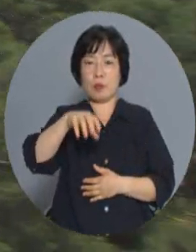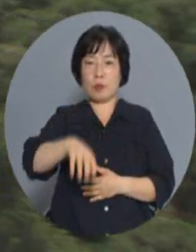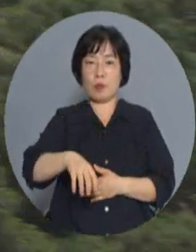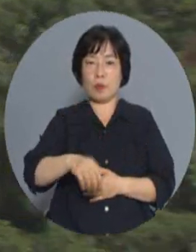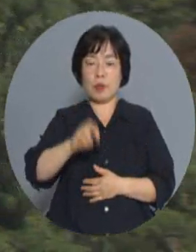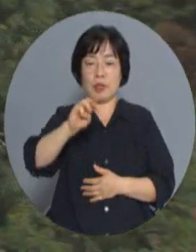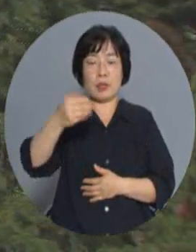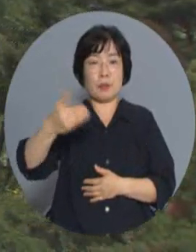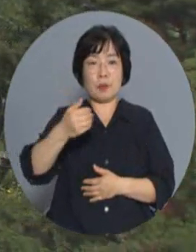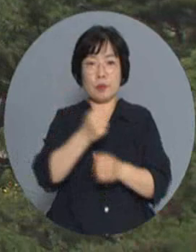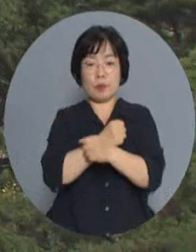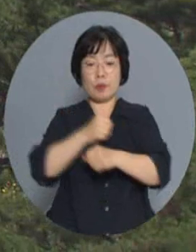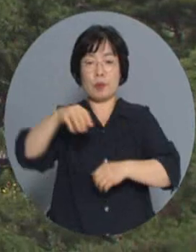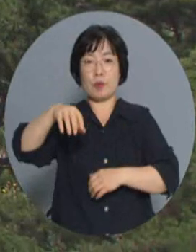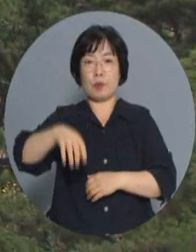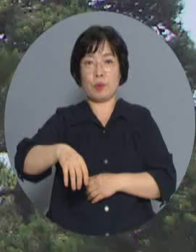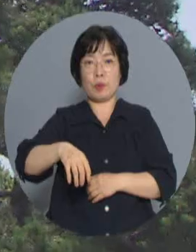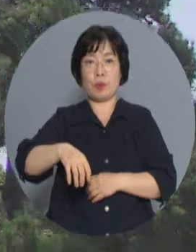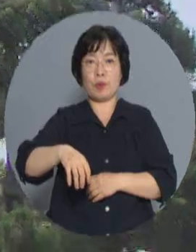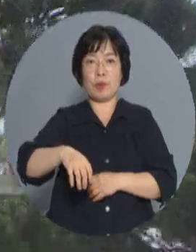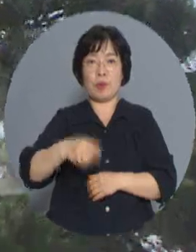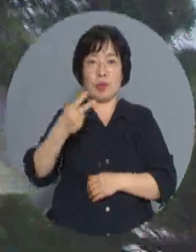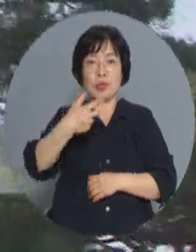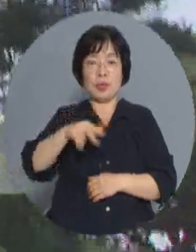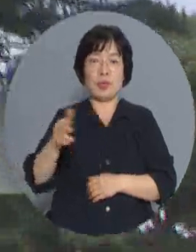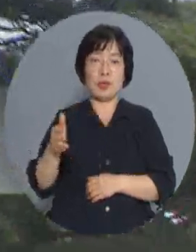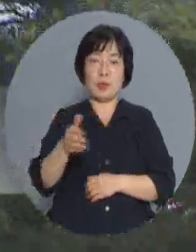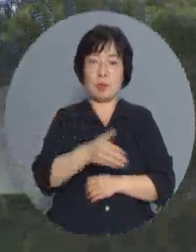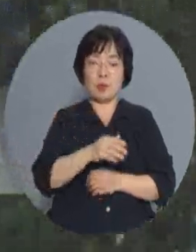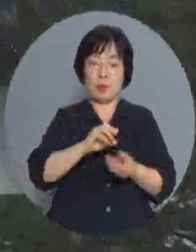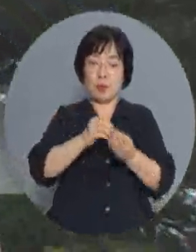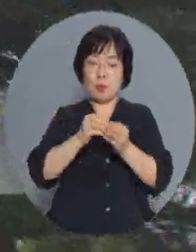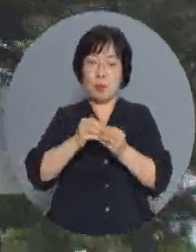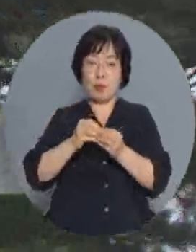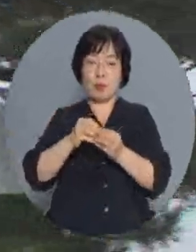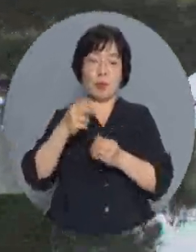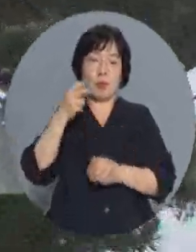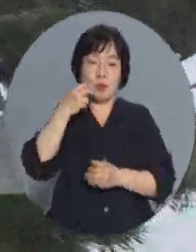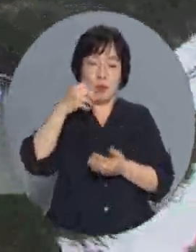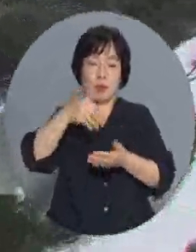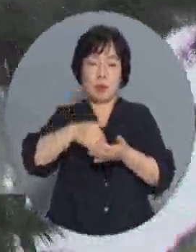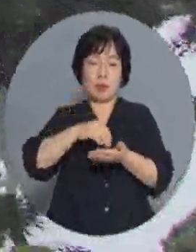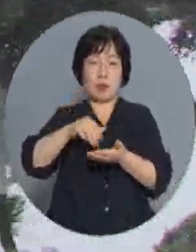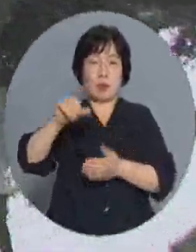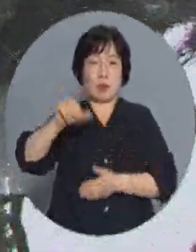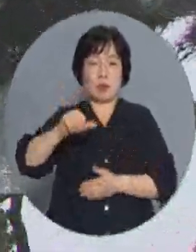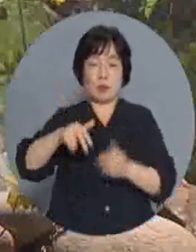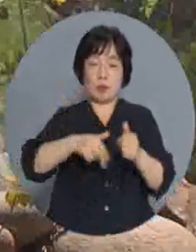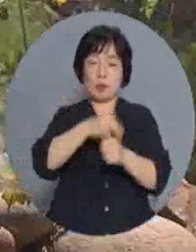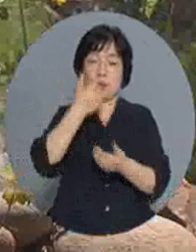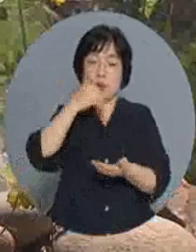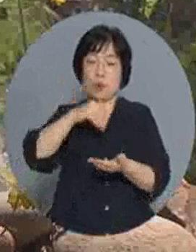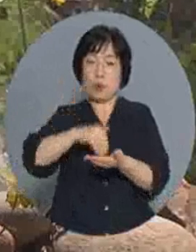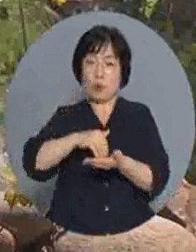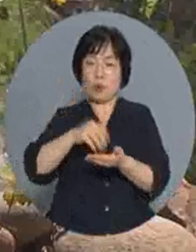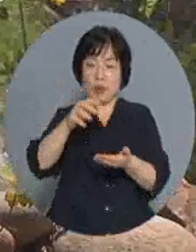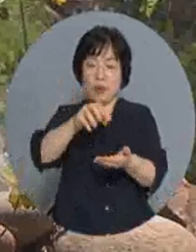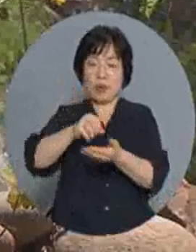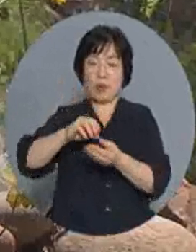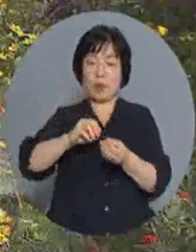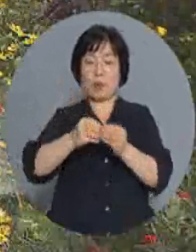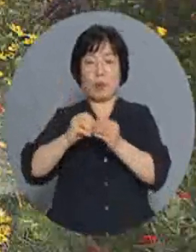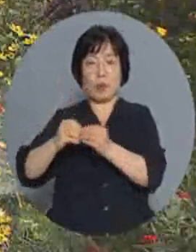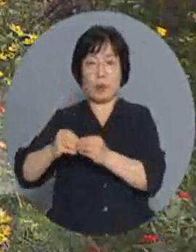39,000 제곱미터의 우리원은 2007년부터 각군 5천여 구루의 소나무와 그 주변에 있던 바위들로 정원을